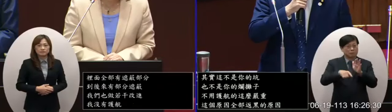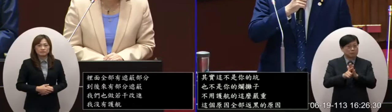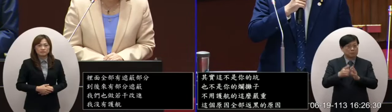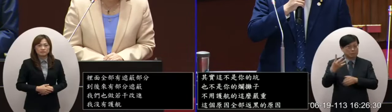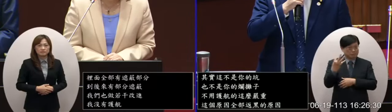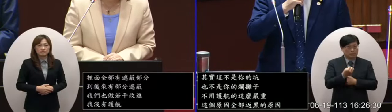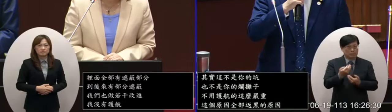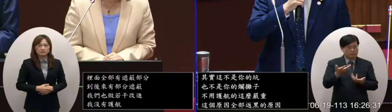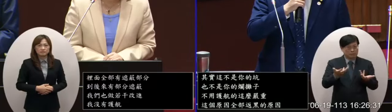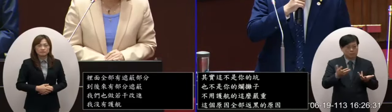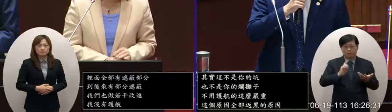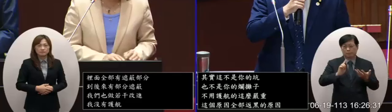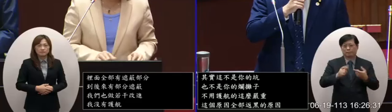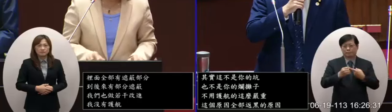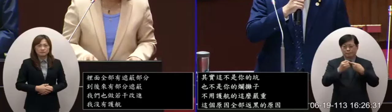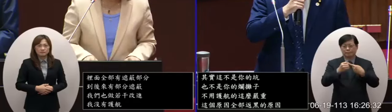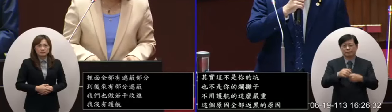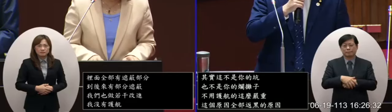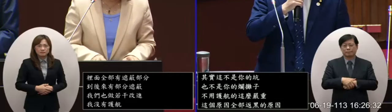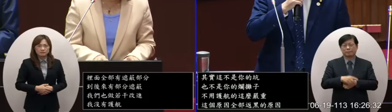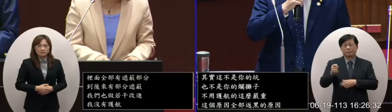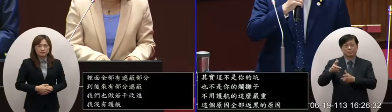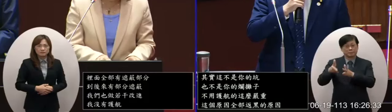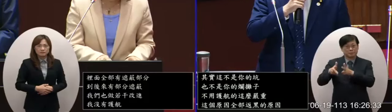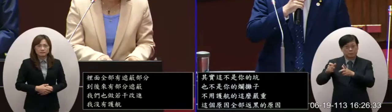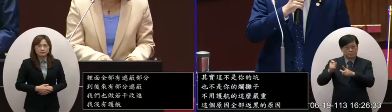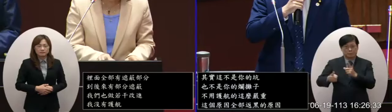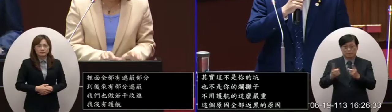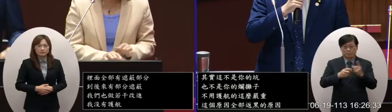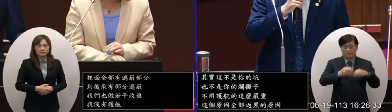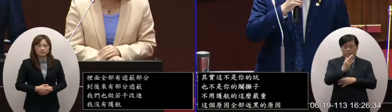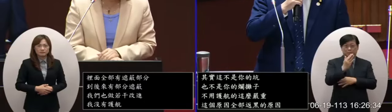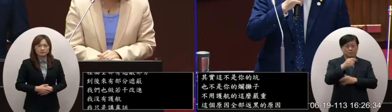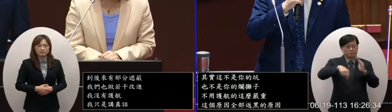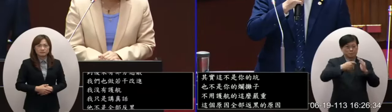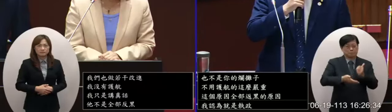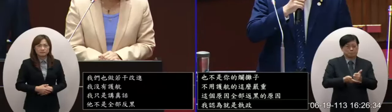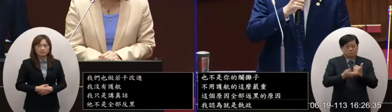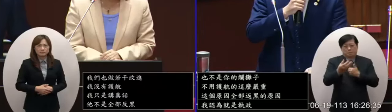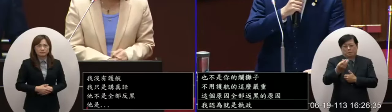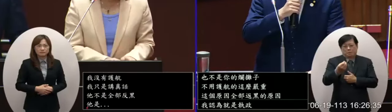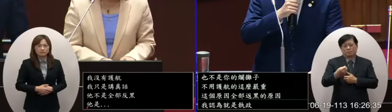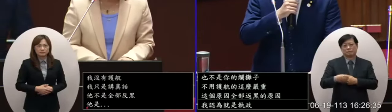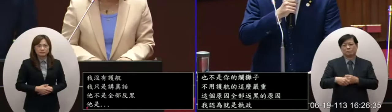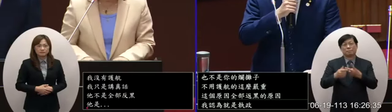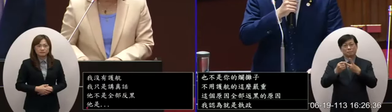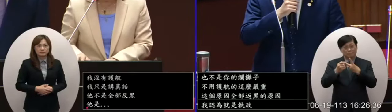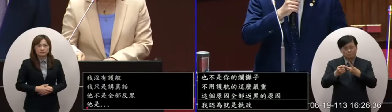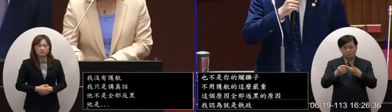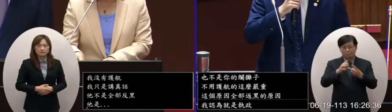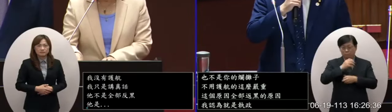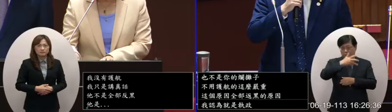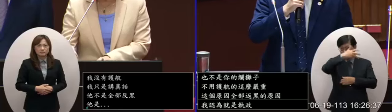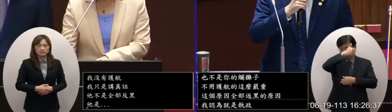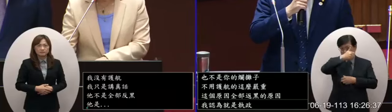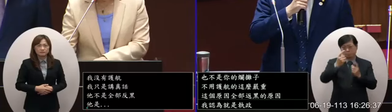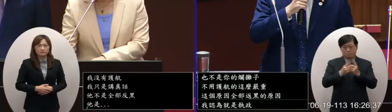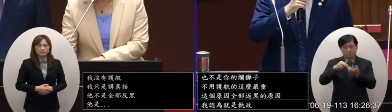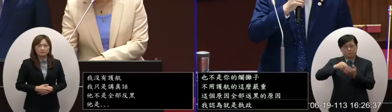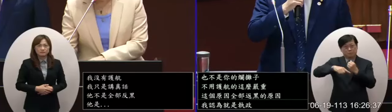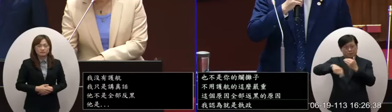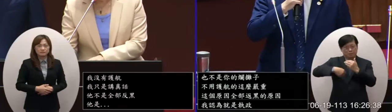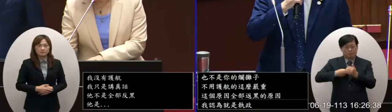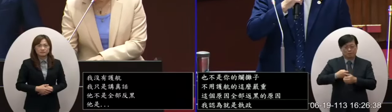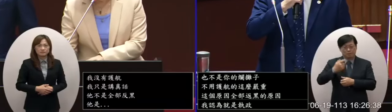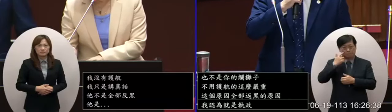几个现象，第一个可能就是厂商对行政院的不尊重。第二个有可能是上级长官对立法院